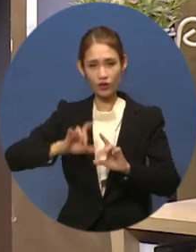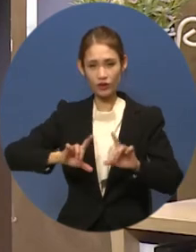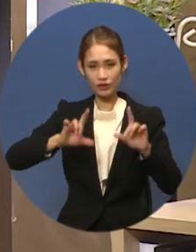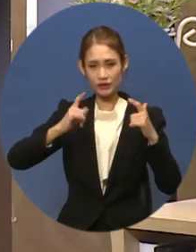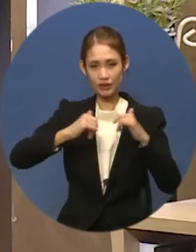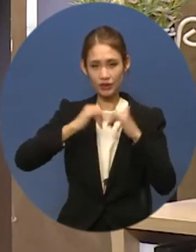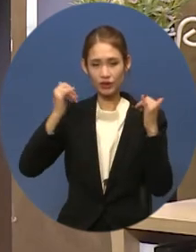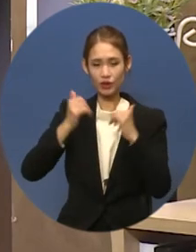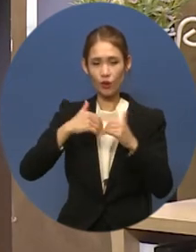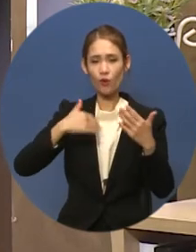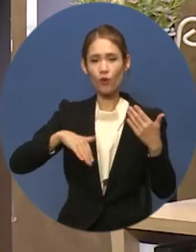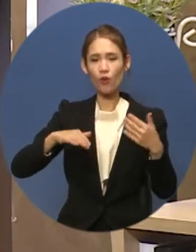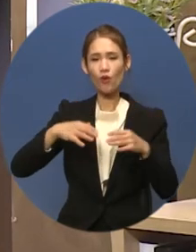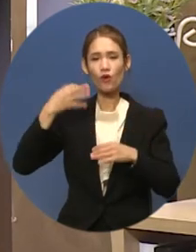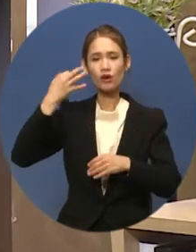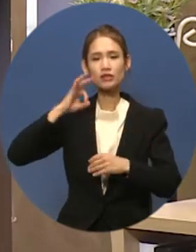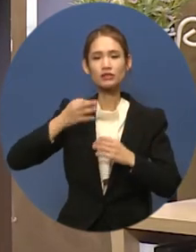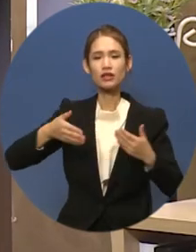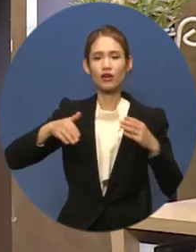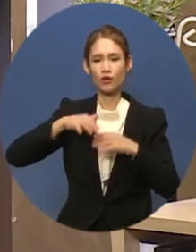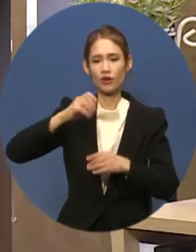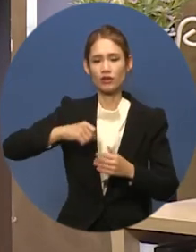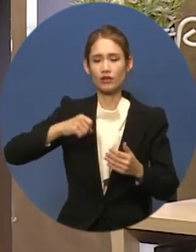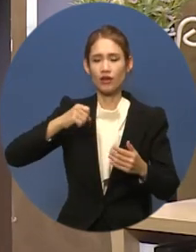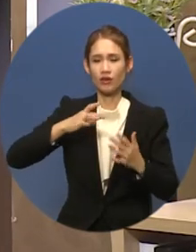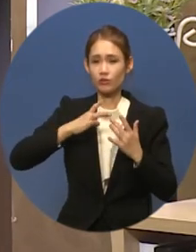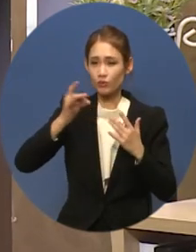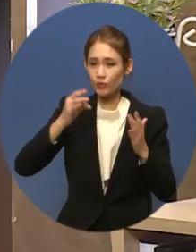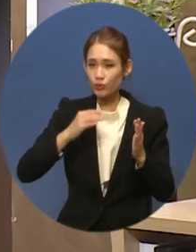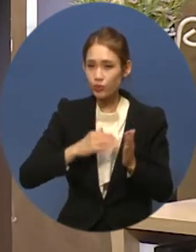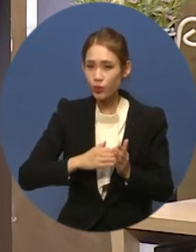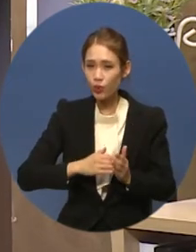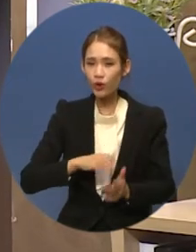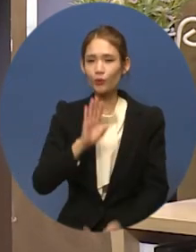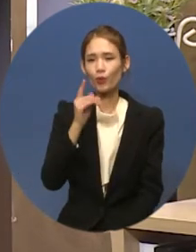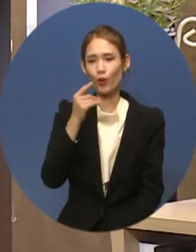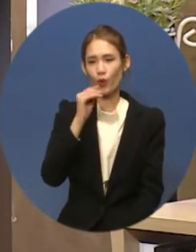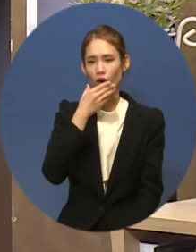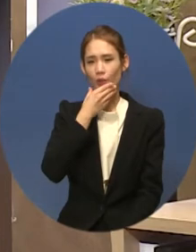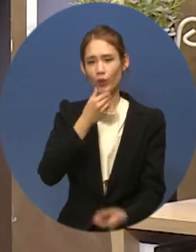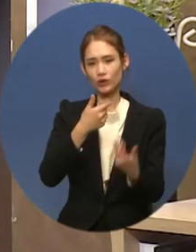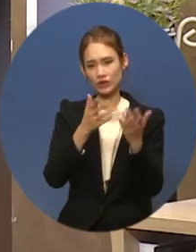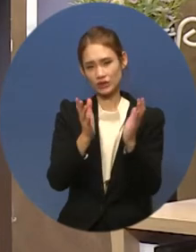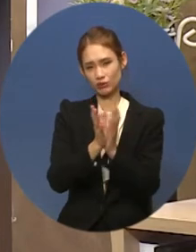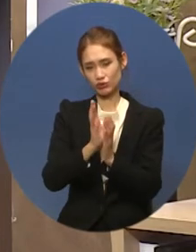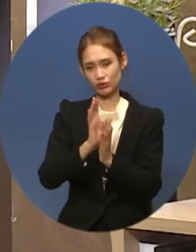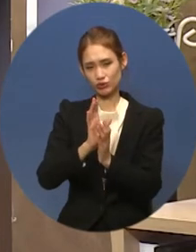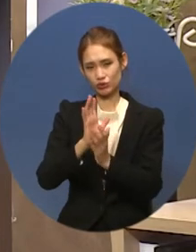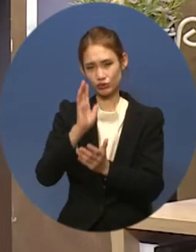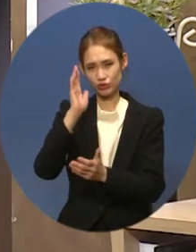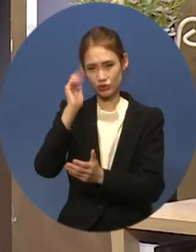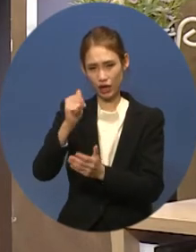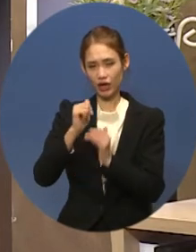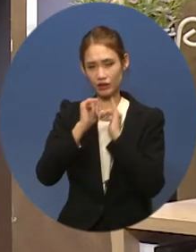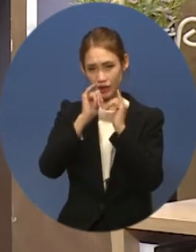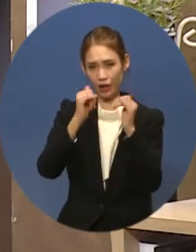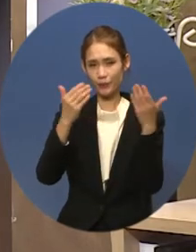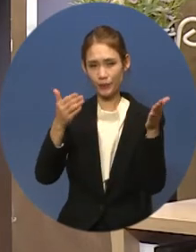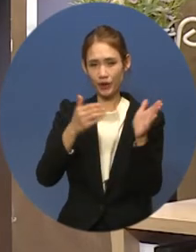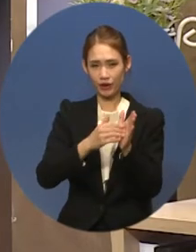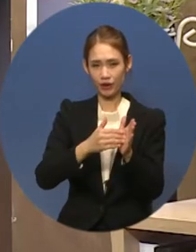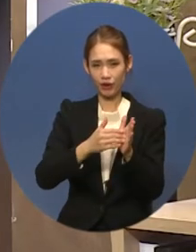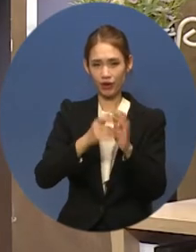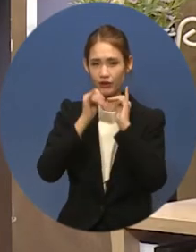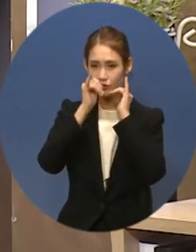선장이 됐고 예 보건복지부장관상 도 함께 수상을 하셨더라구요 예 4 어떤 활동을 통해서 이런